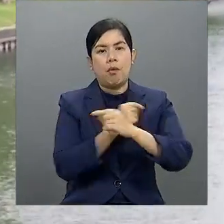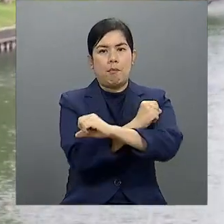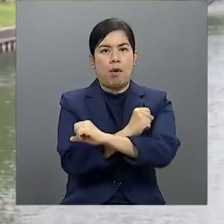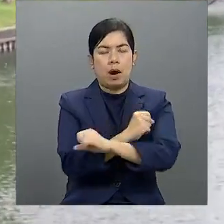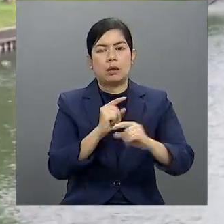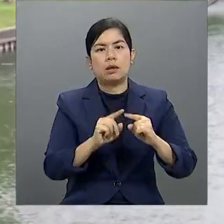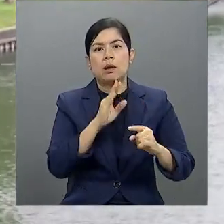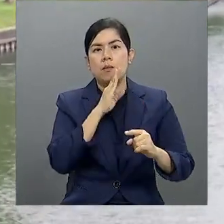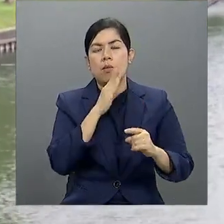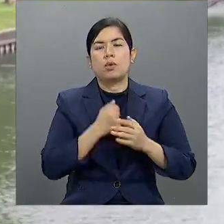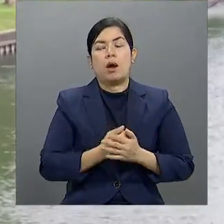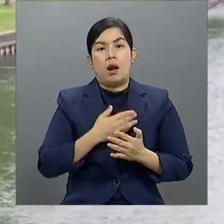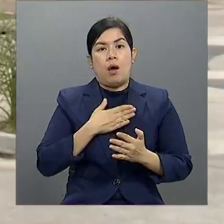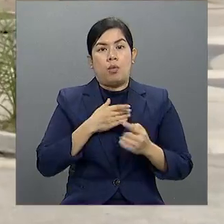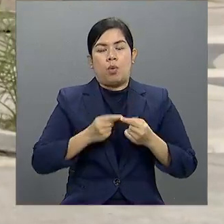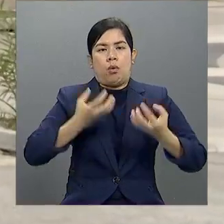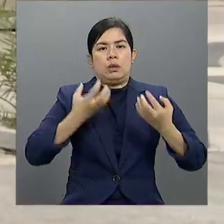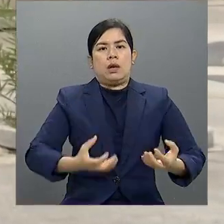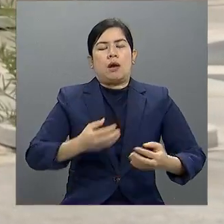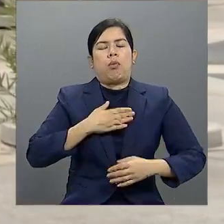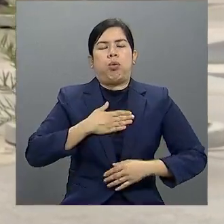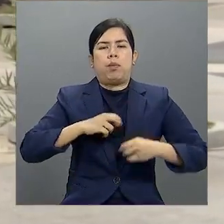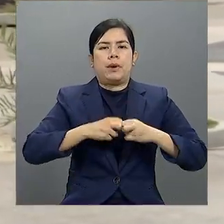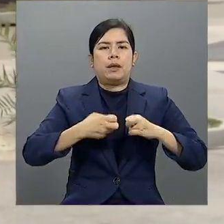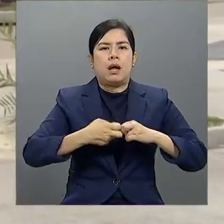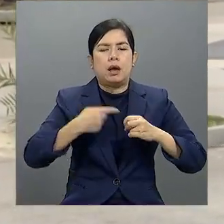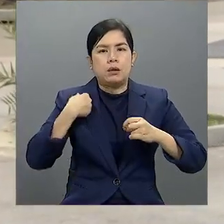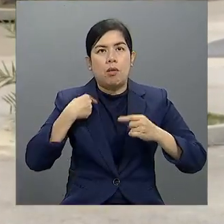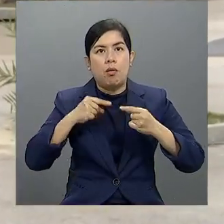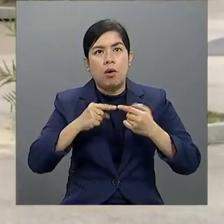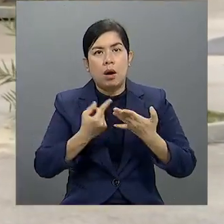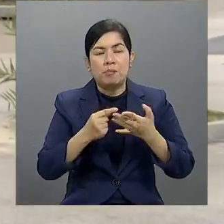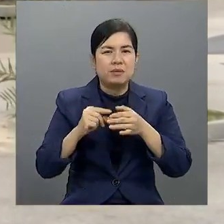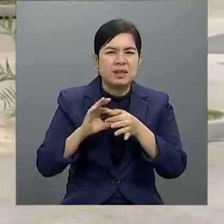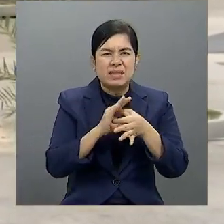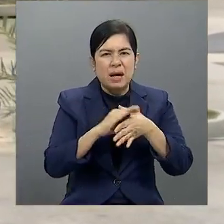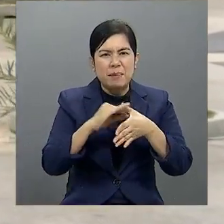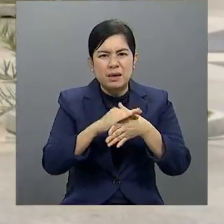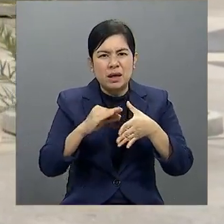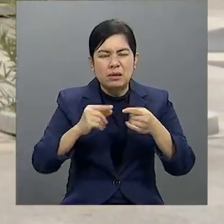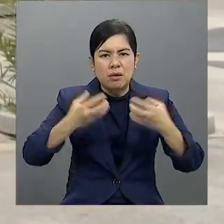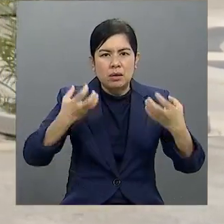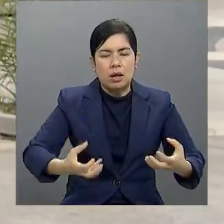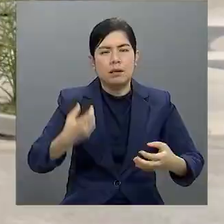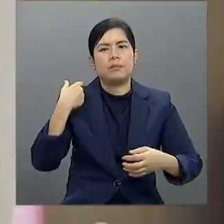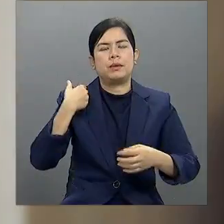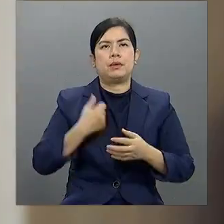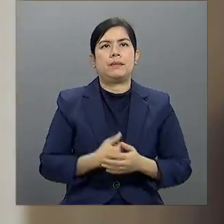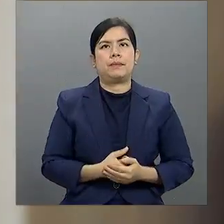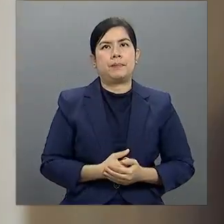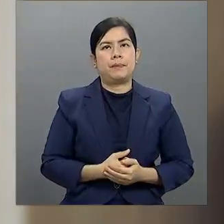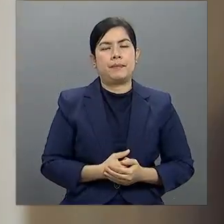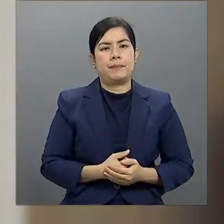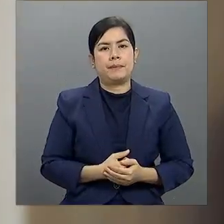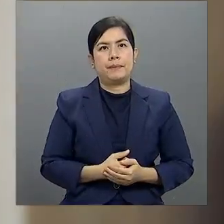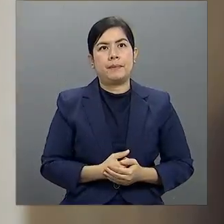over stretching จะ ทำให้ฉีกขาดหรือว่าบาดเจ็บได้ over stretching คือยืดเกินความสามารถของกล้ามเนื้อนั้นที่จะยืดทำ